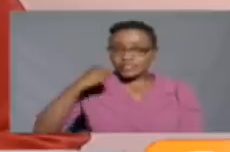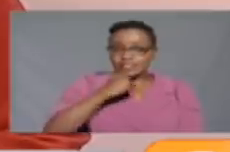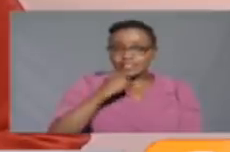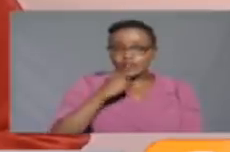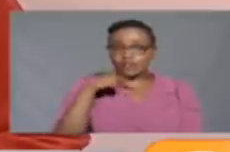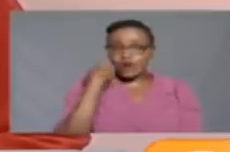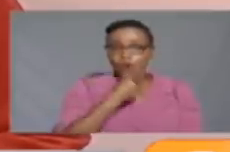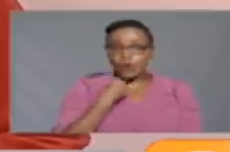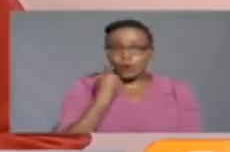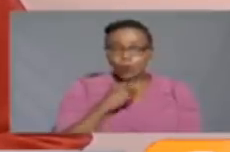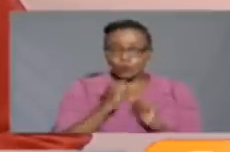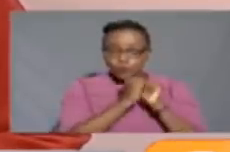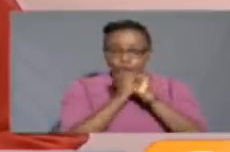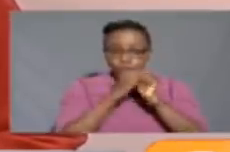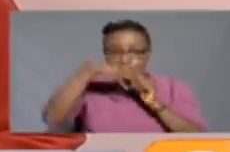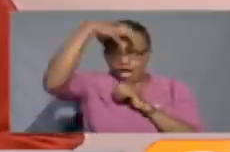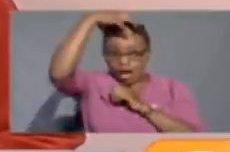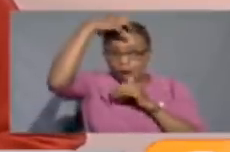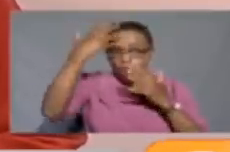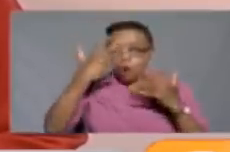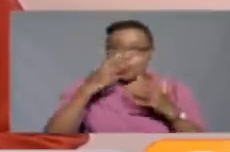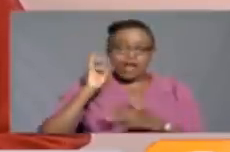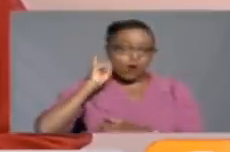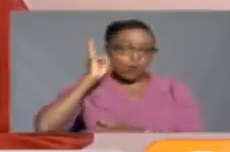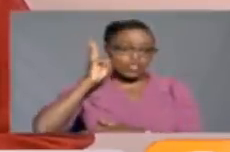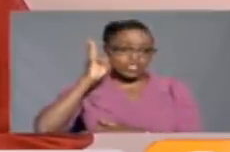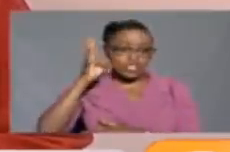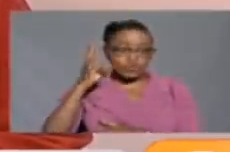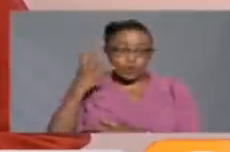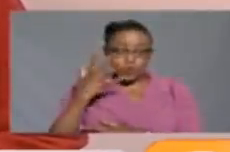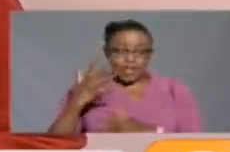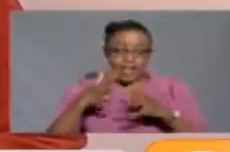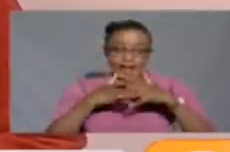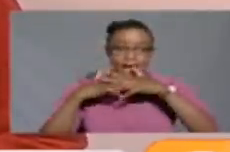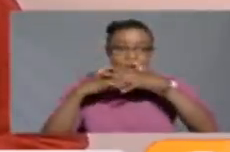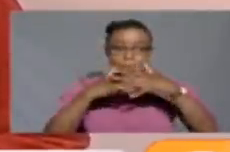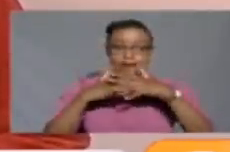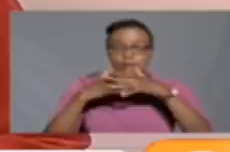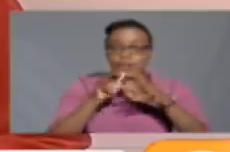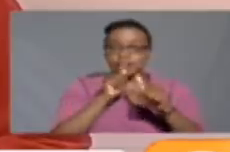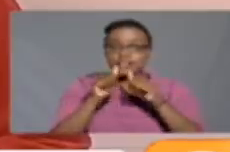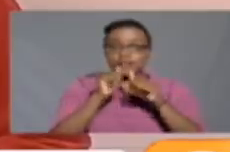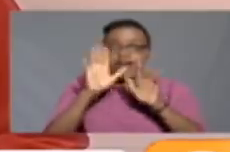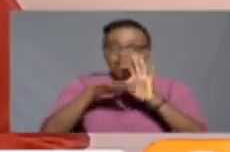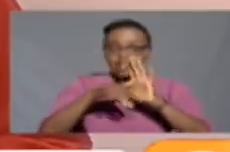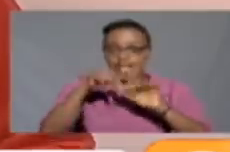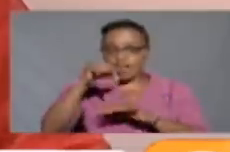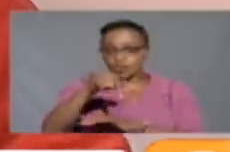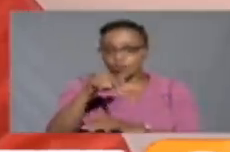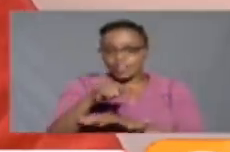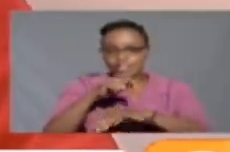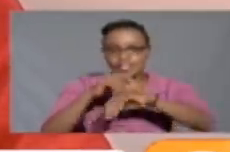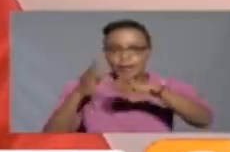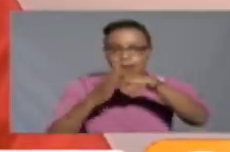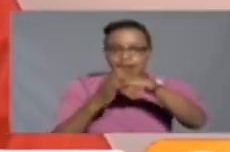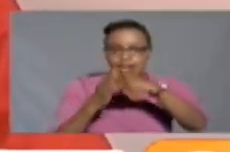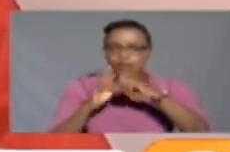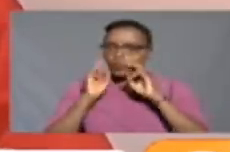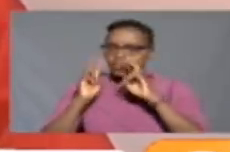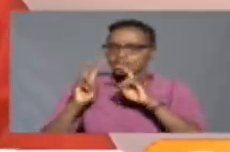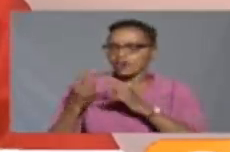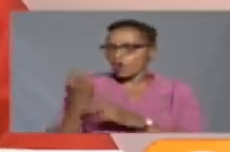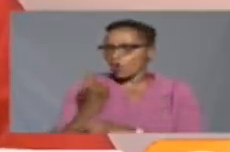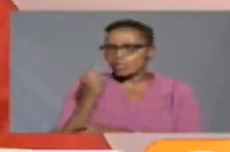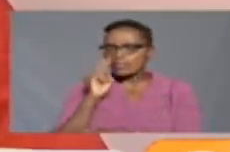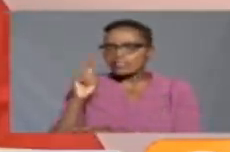ambaye alikuwa naye Miguna Miguna kule jijini Washington nchini Marekani, na mahojiano haya yatakujia baadaye leo katika taarifa zetu za saa tatu. Hebu tuone